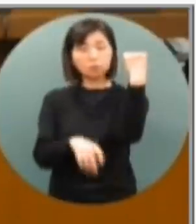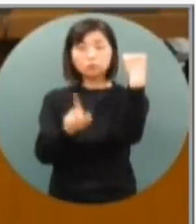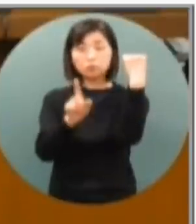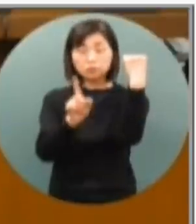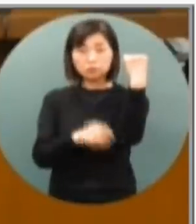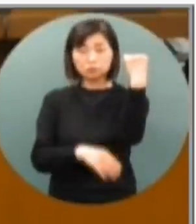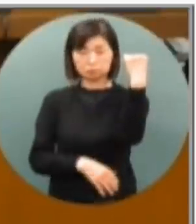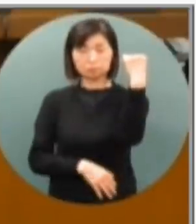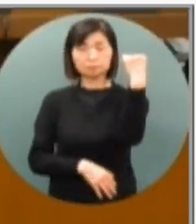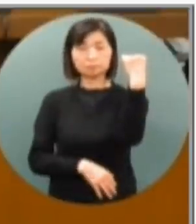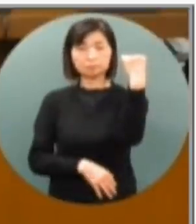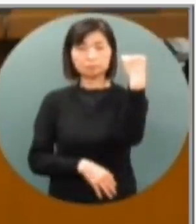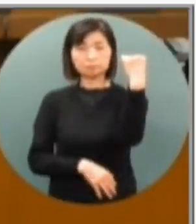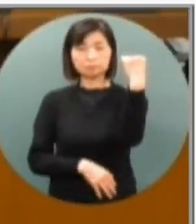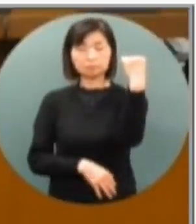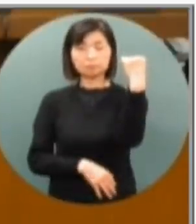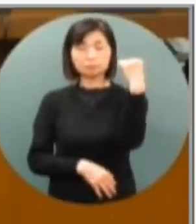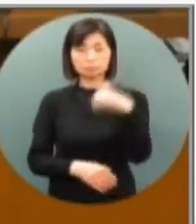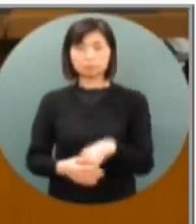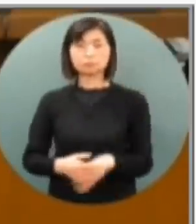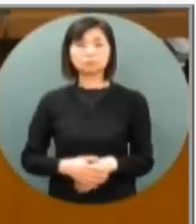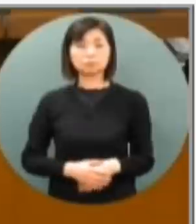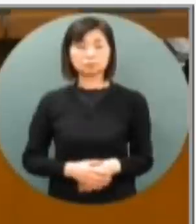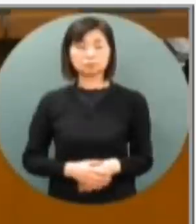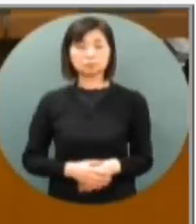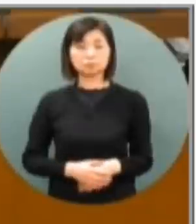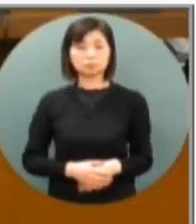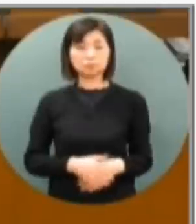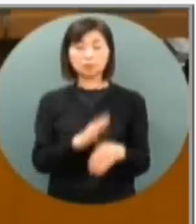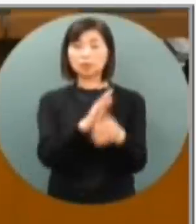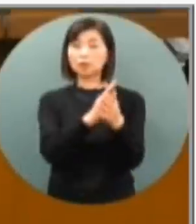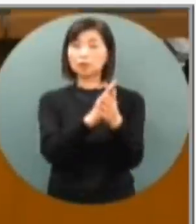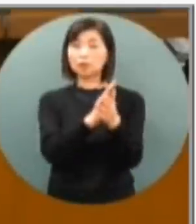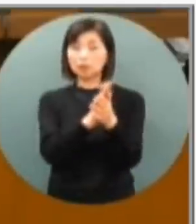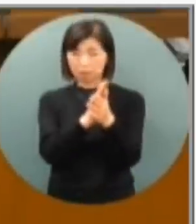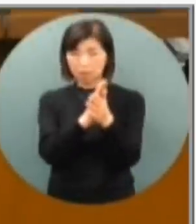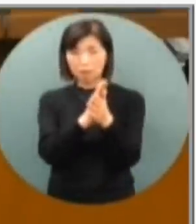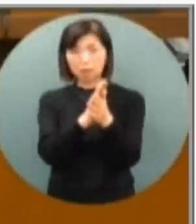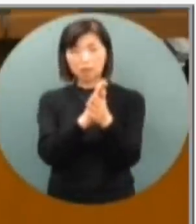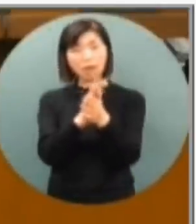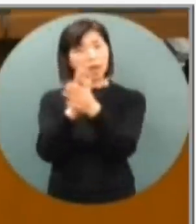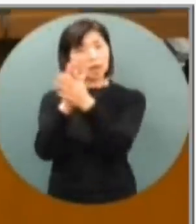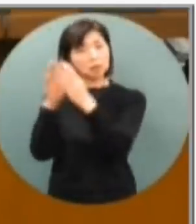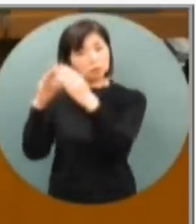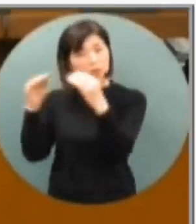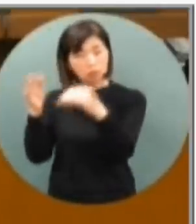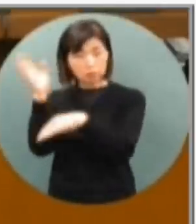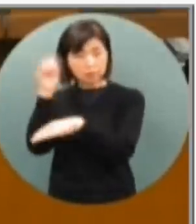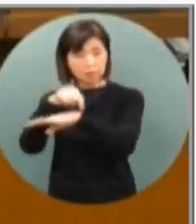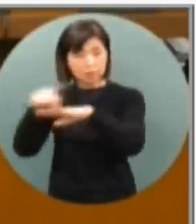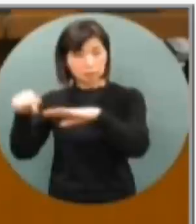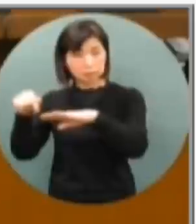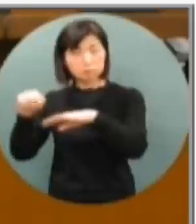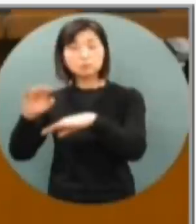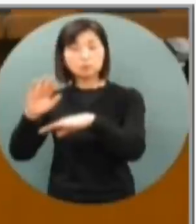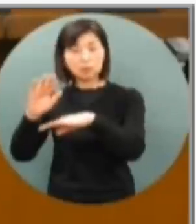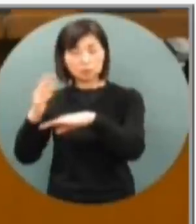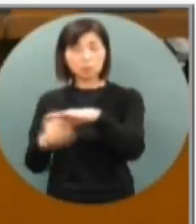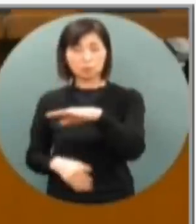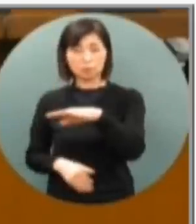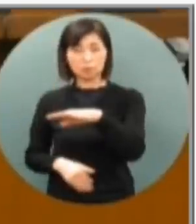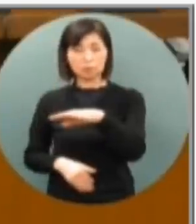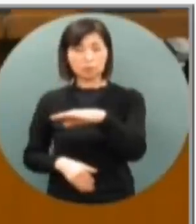おそらく県も、国の政策とはいえですね、ハンセン病について、隔離